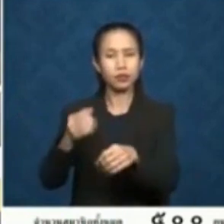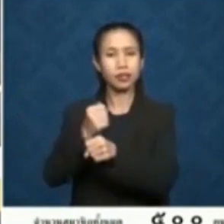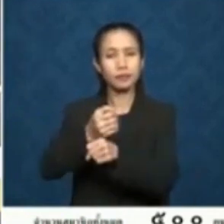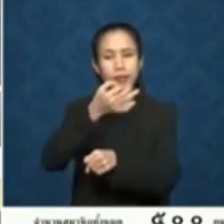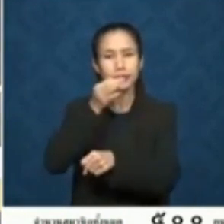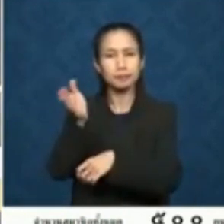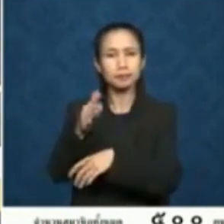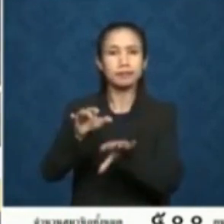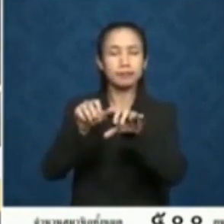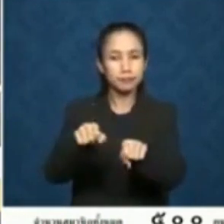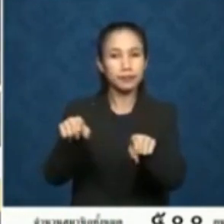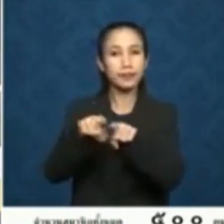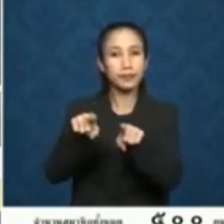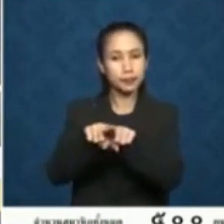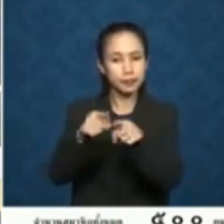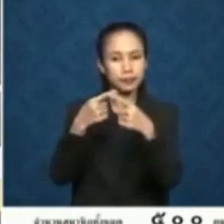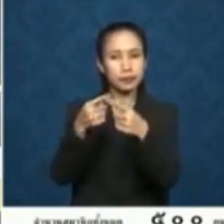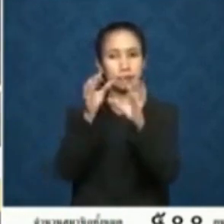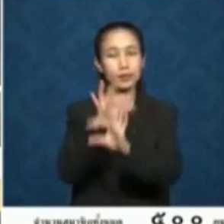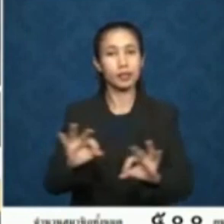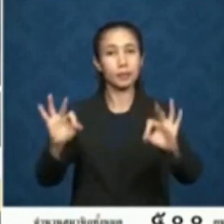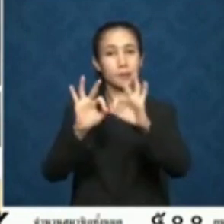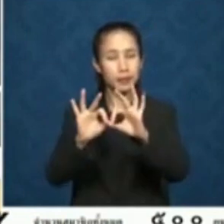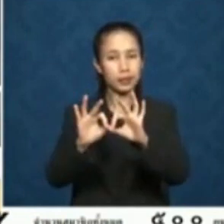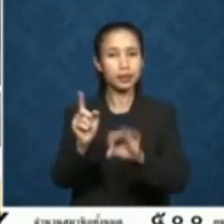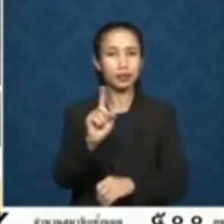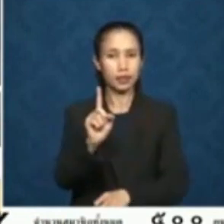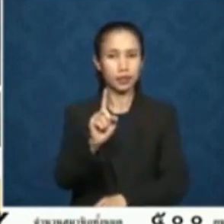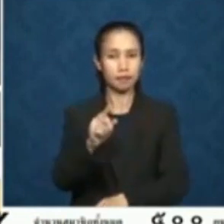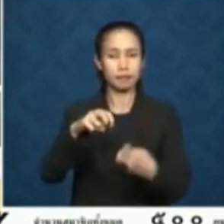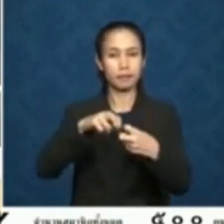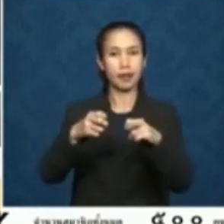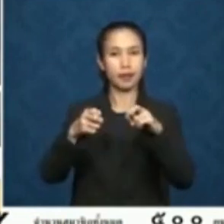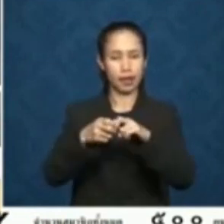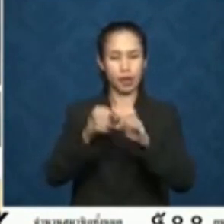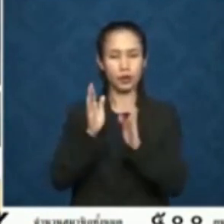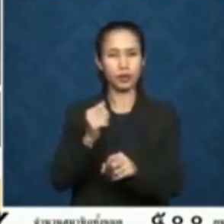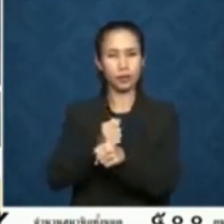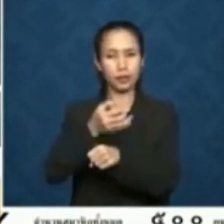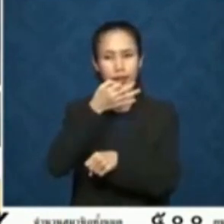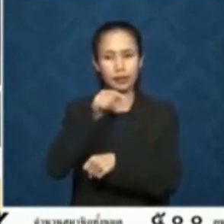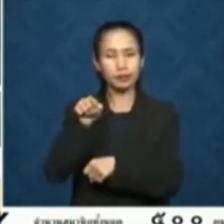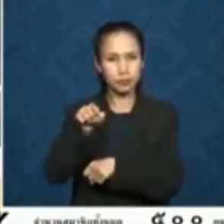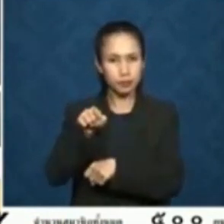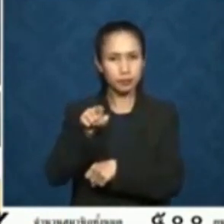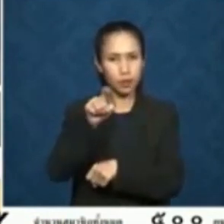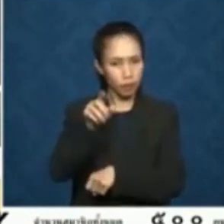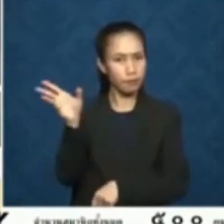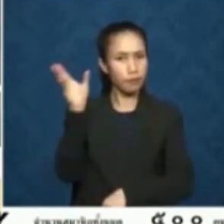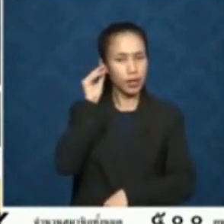งเหมือนกันที่สำคัญที่สุดปัญหาชาวประมงเนี่ยท่านรัฐมนตรีฟังผม